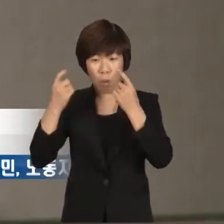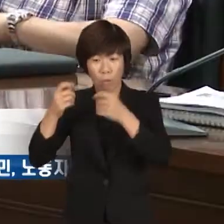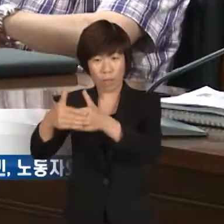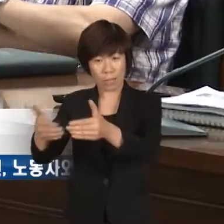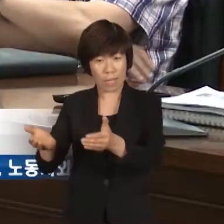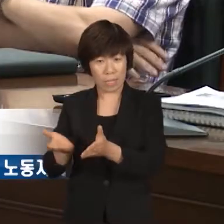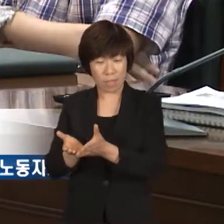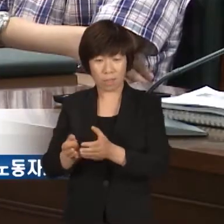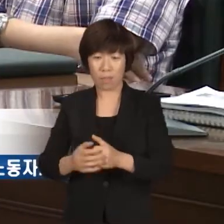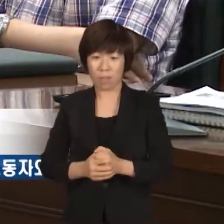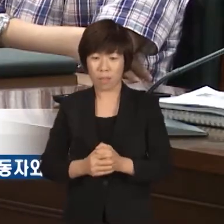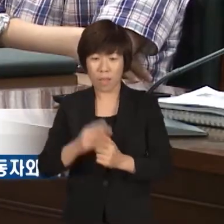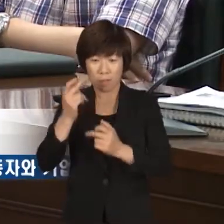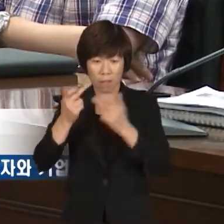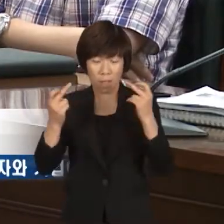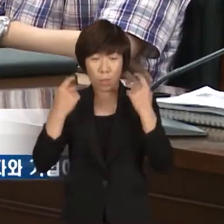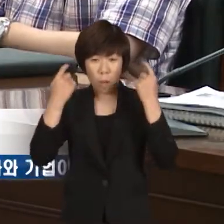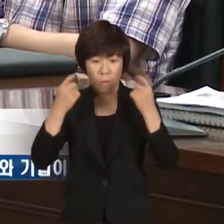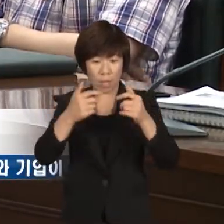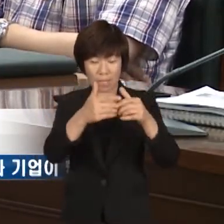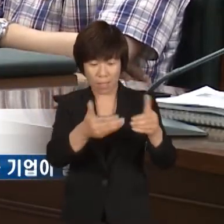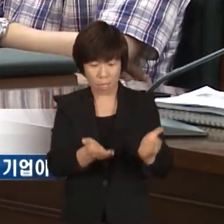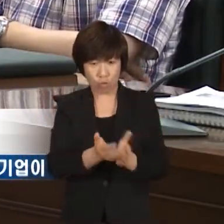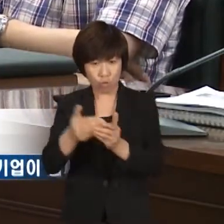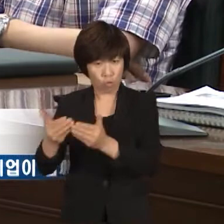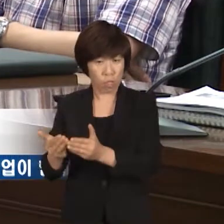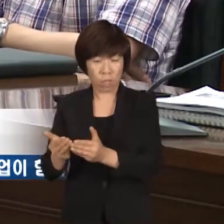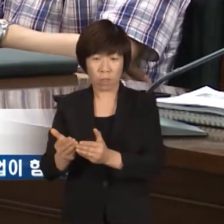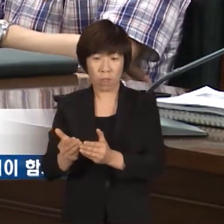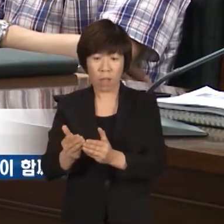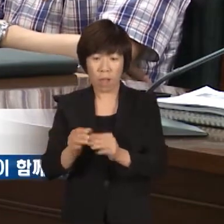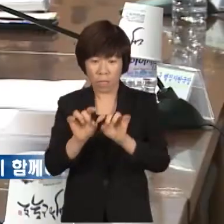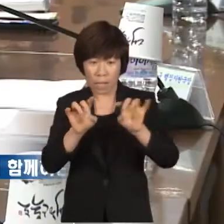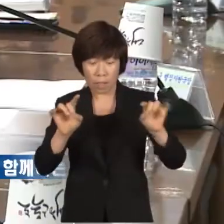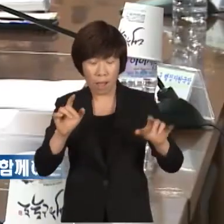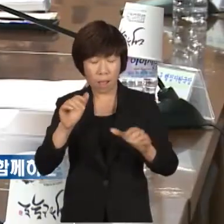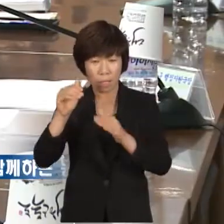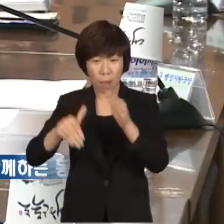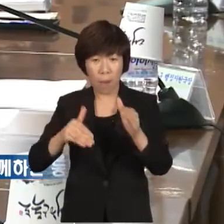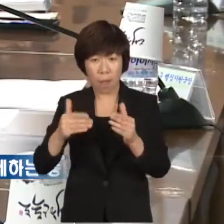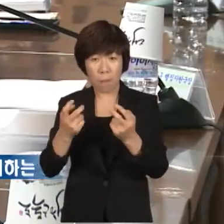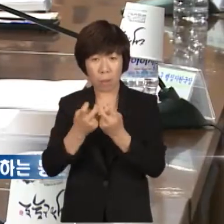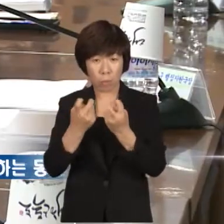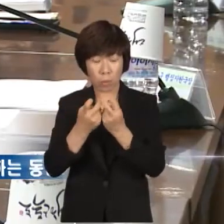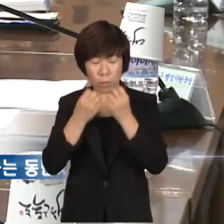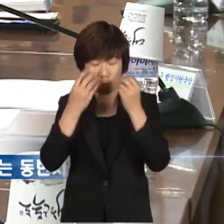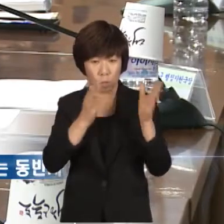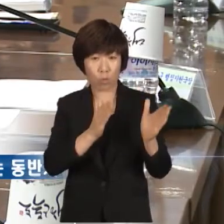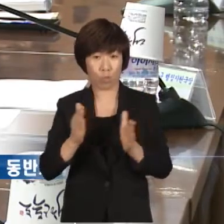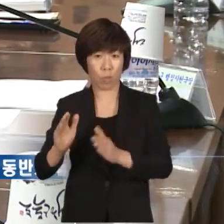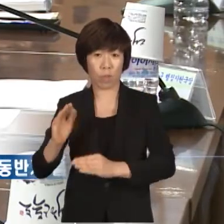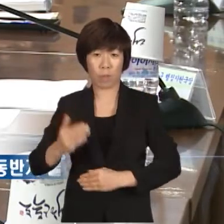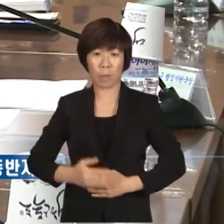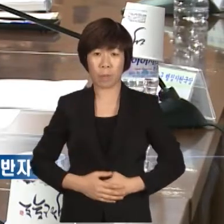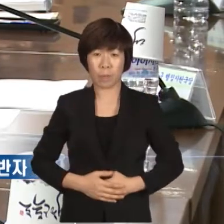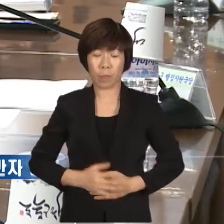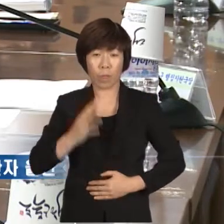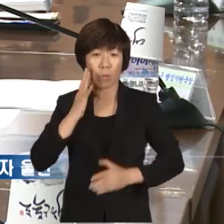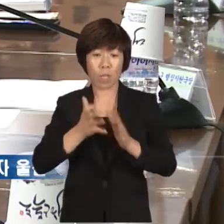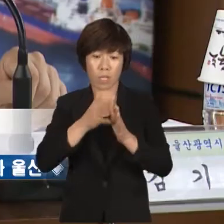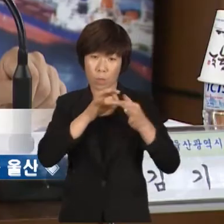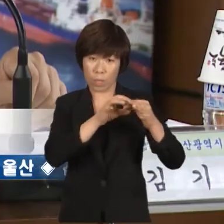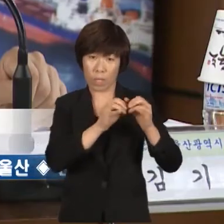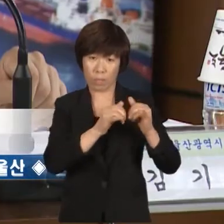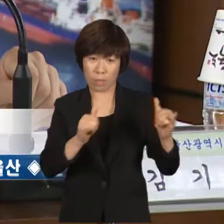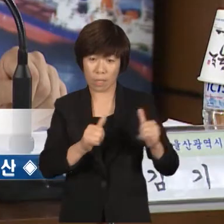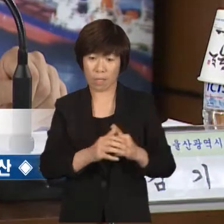산하 도시개발지구와 산하 관광지구 등 지구별 개발 구상안도 새롭게 마련됩니다. 울산시 관계자는